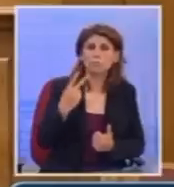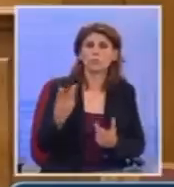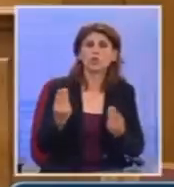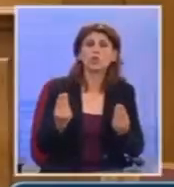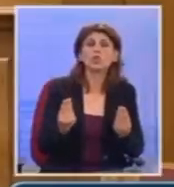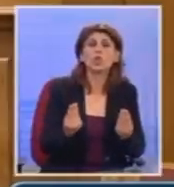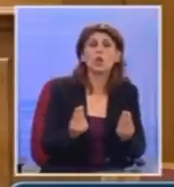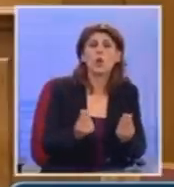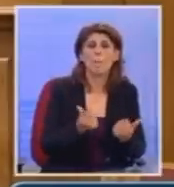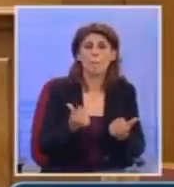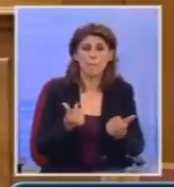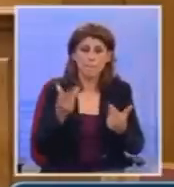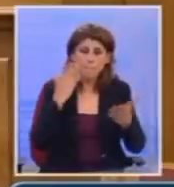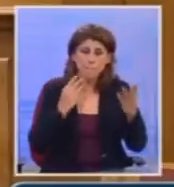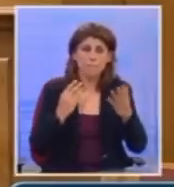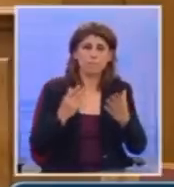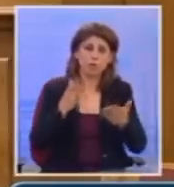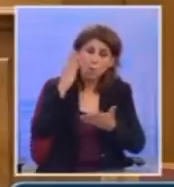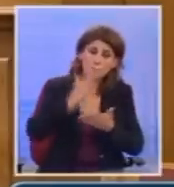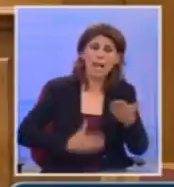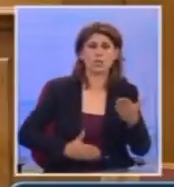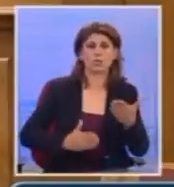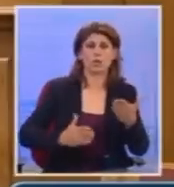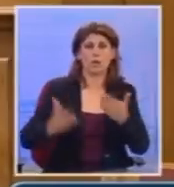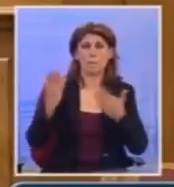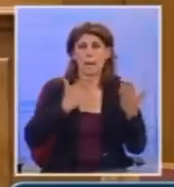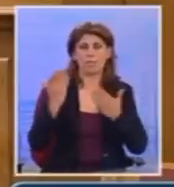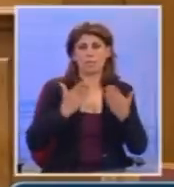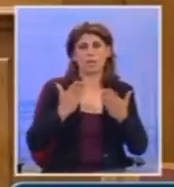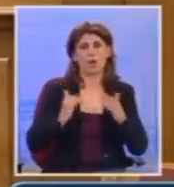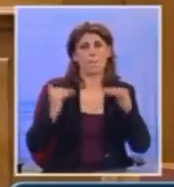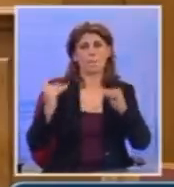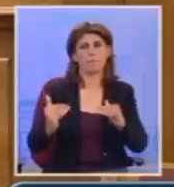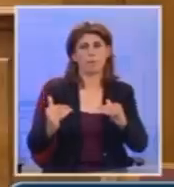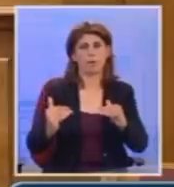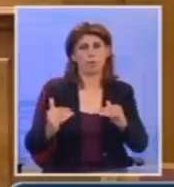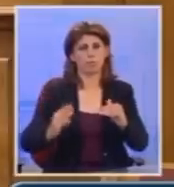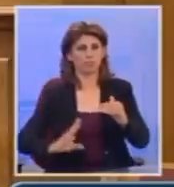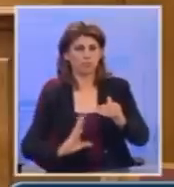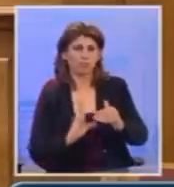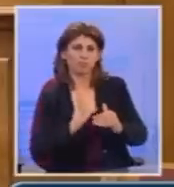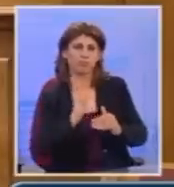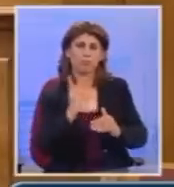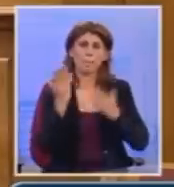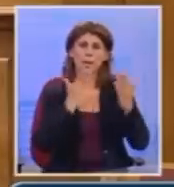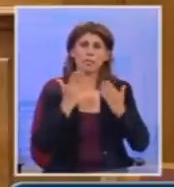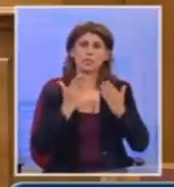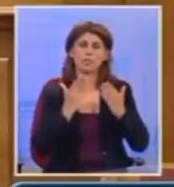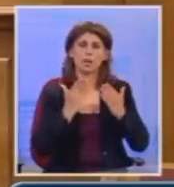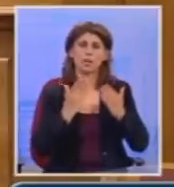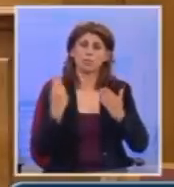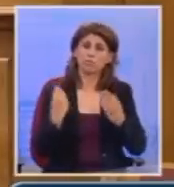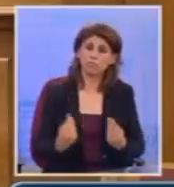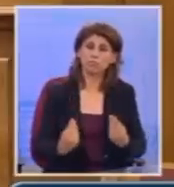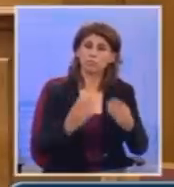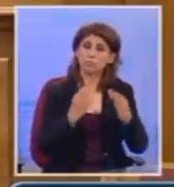μέσο μαθησιακό επίπεδο των μαθητών, προκειμένου να προάγουν μαθησιακά προγράμματα βέλτιστα